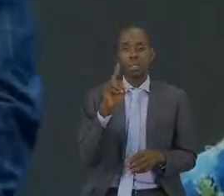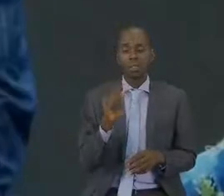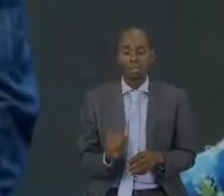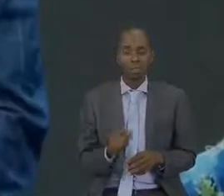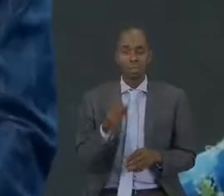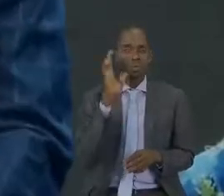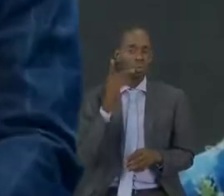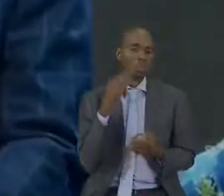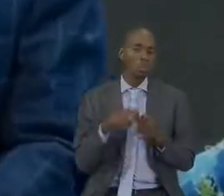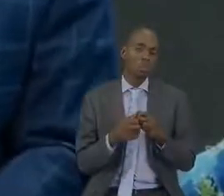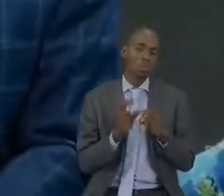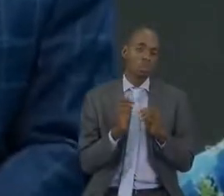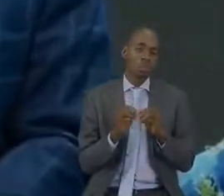plus.